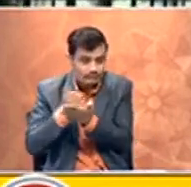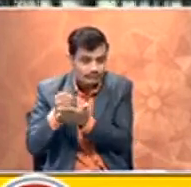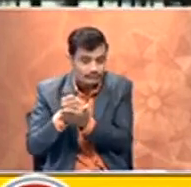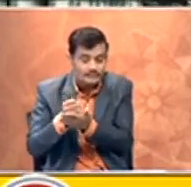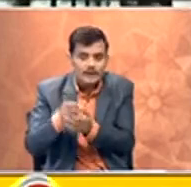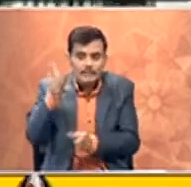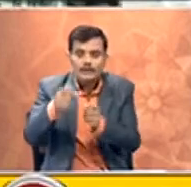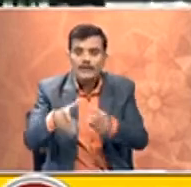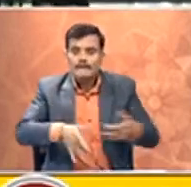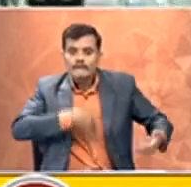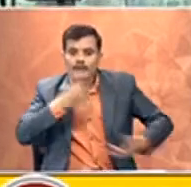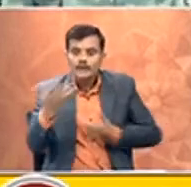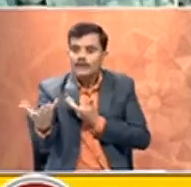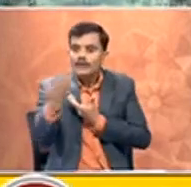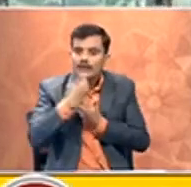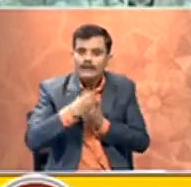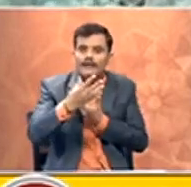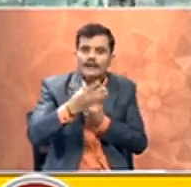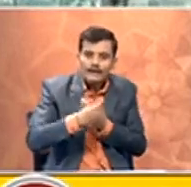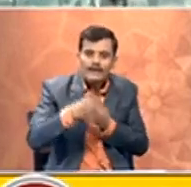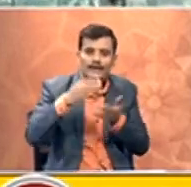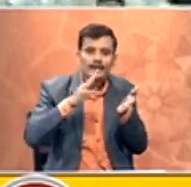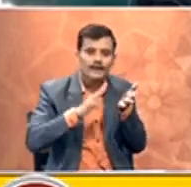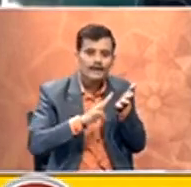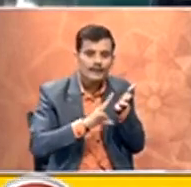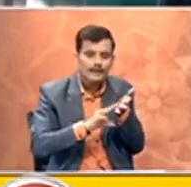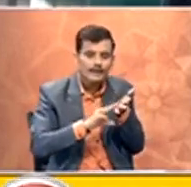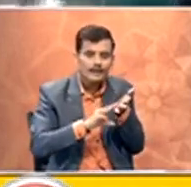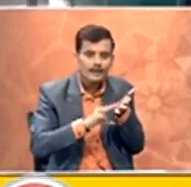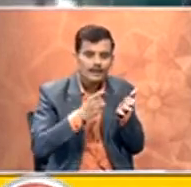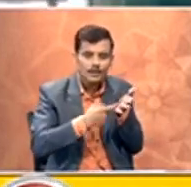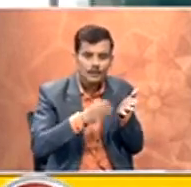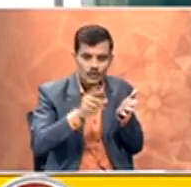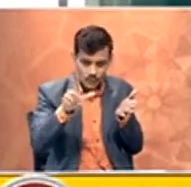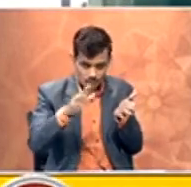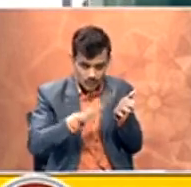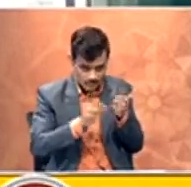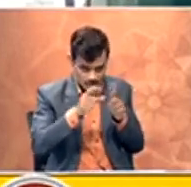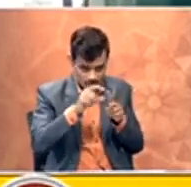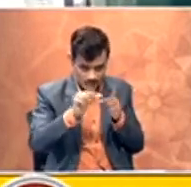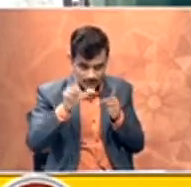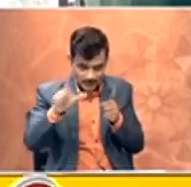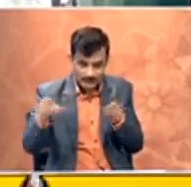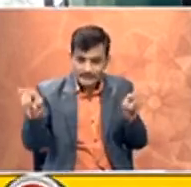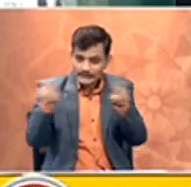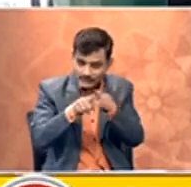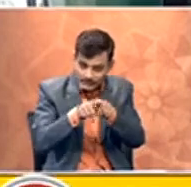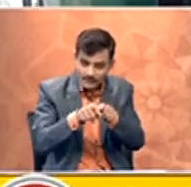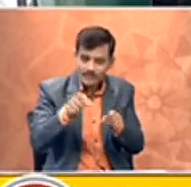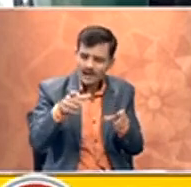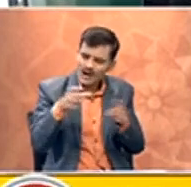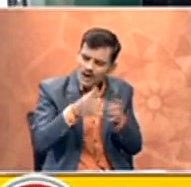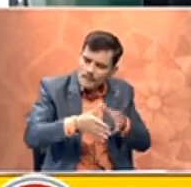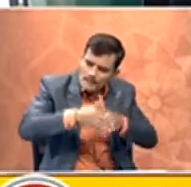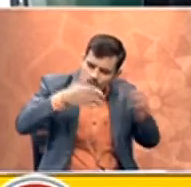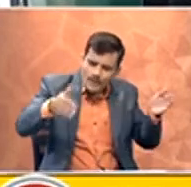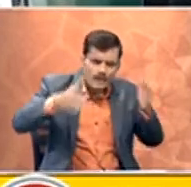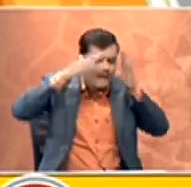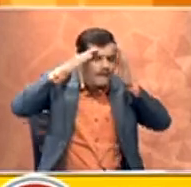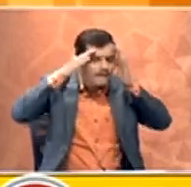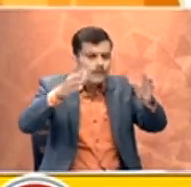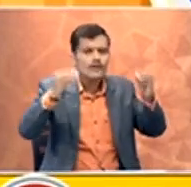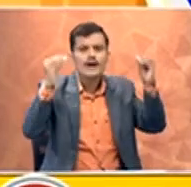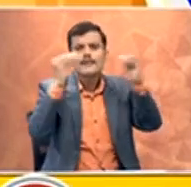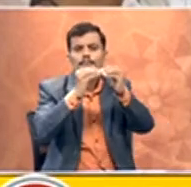है। आज कई बड़ी डेयरीज बायोगैस पर फोकस कर रही हैं। इस प्रकार के